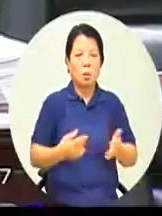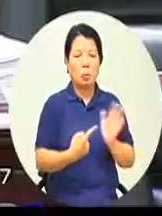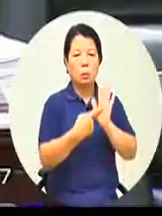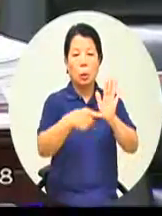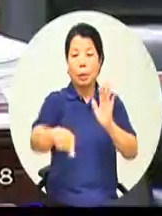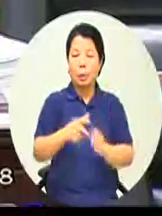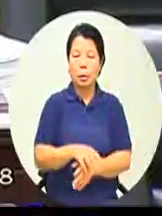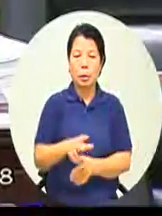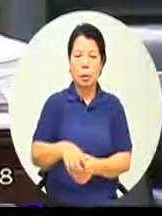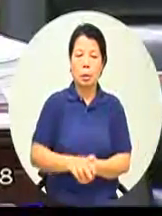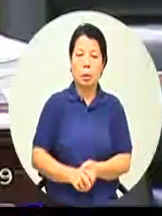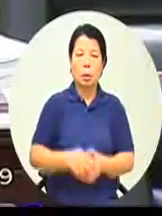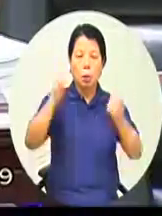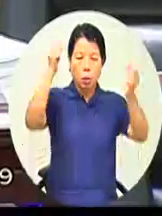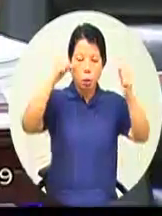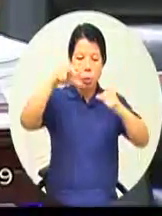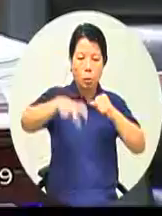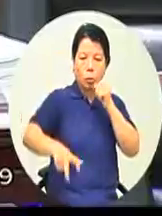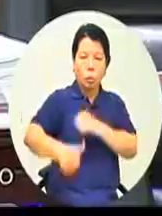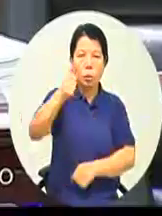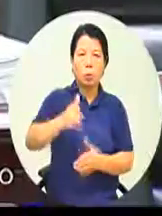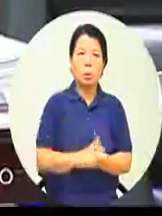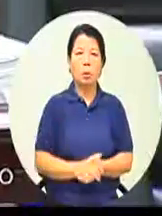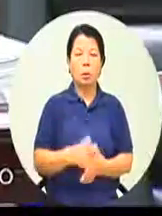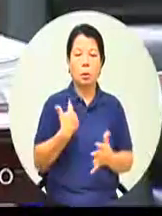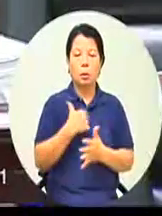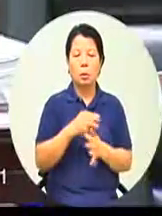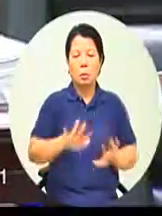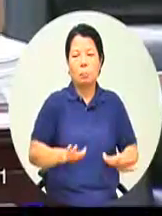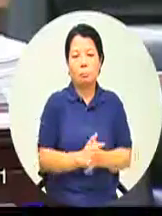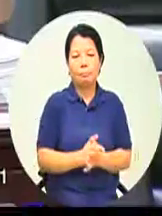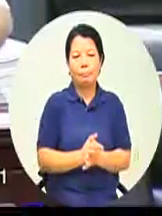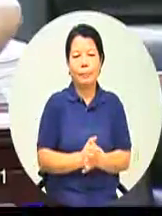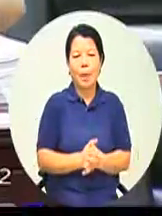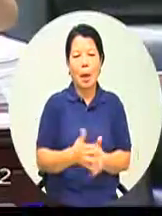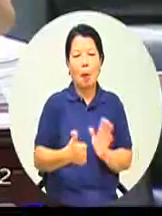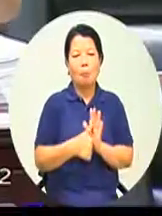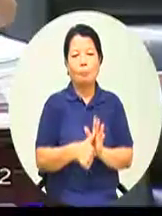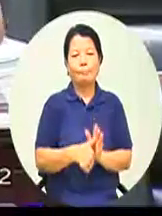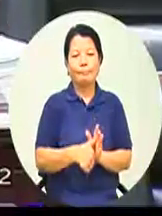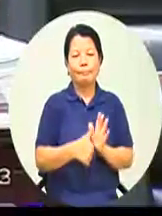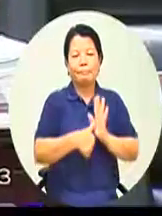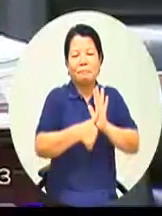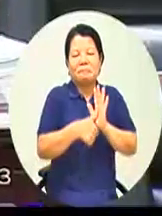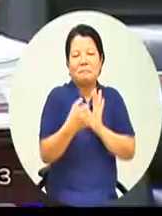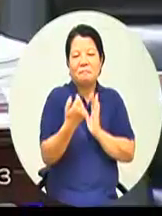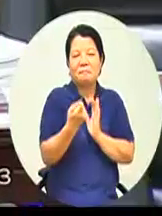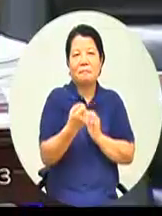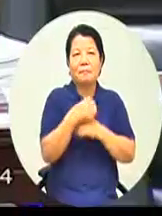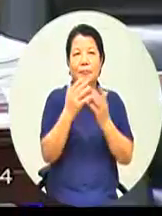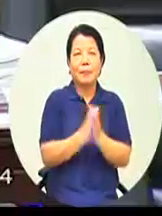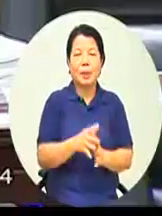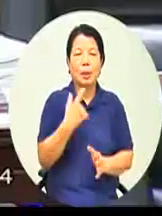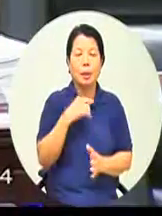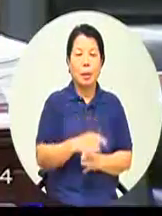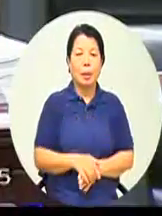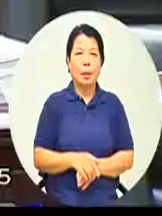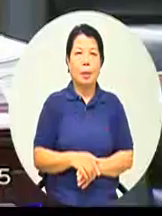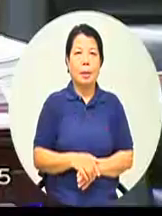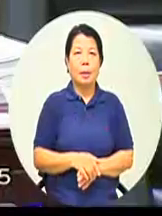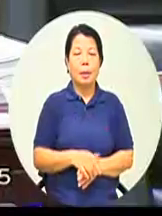长、体育处长。降三级，大陆起来， 体育总局，嚯，伊偌大